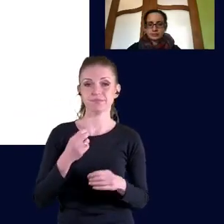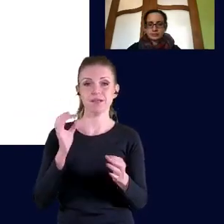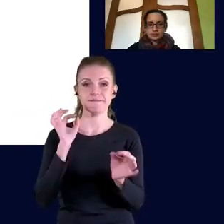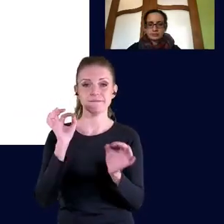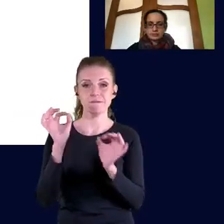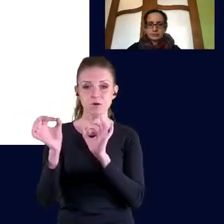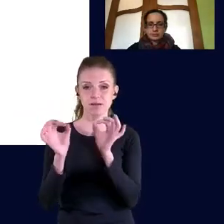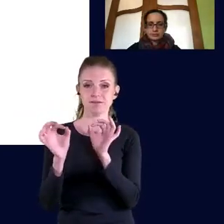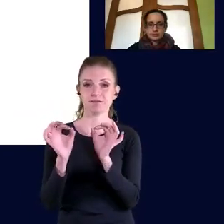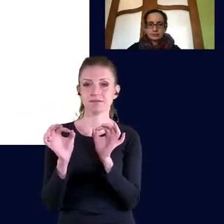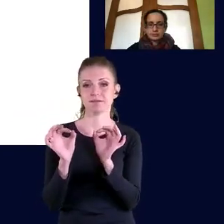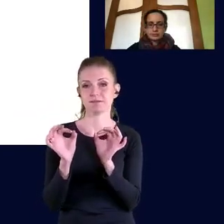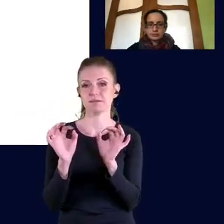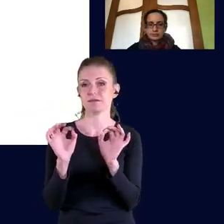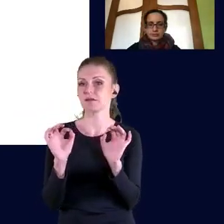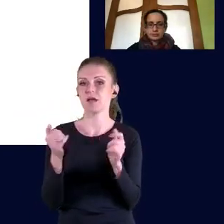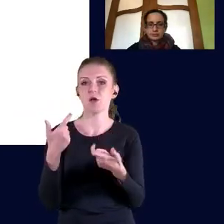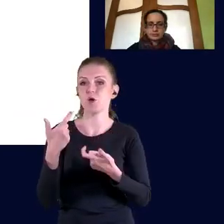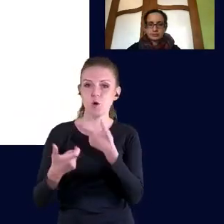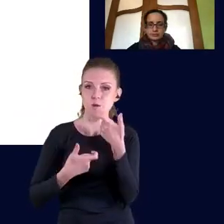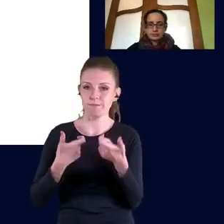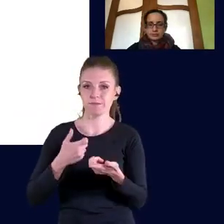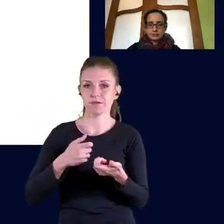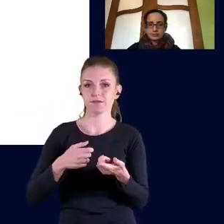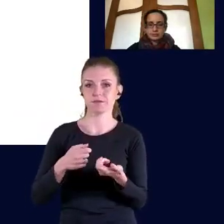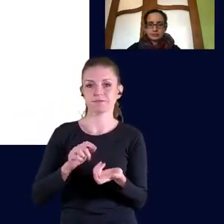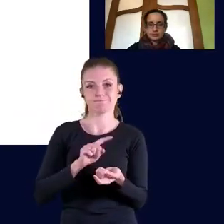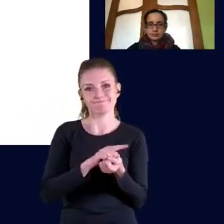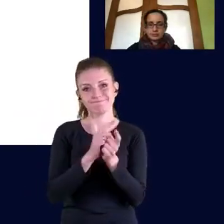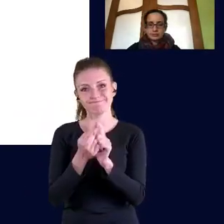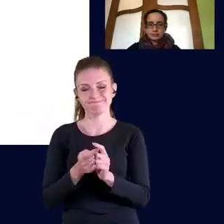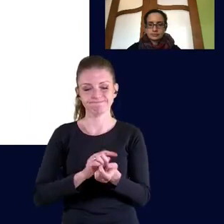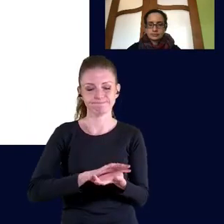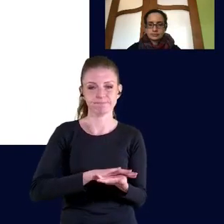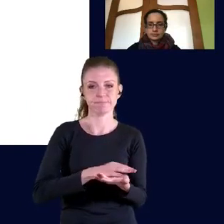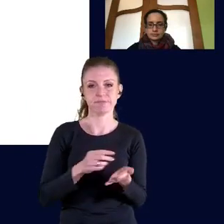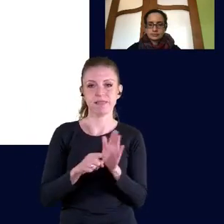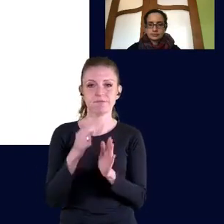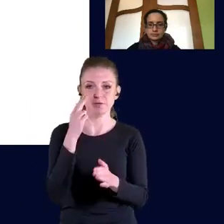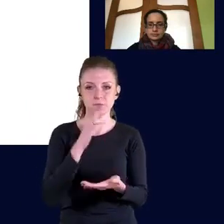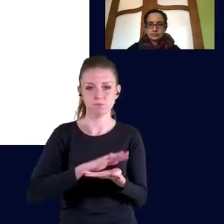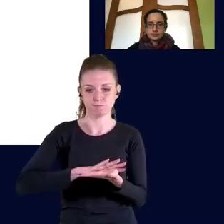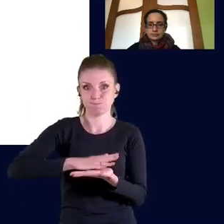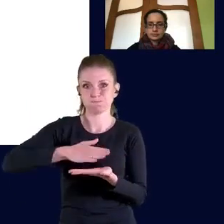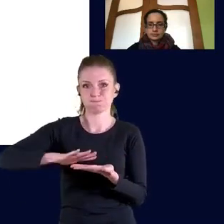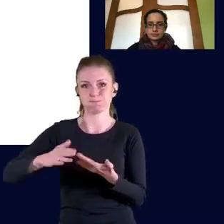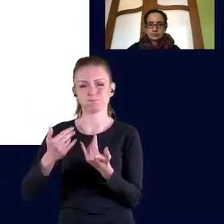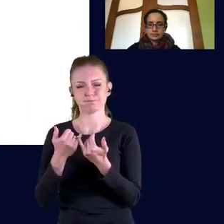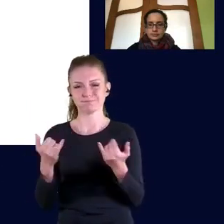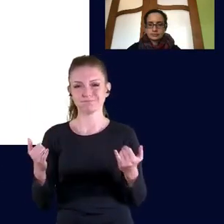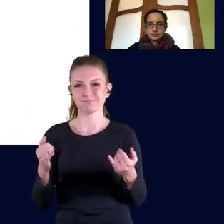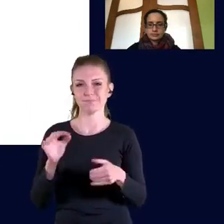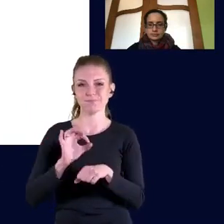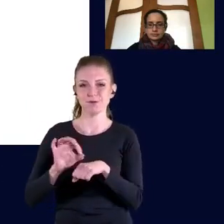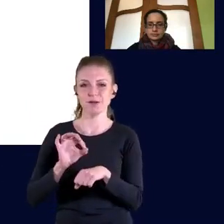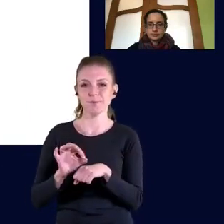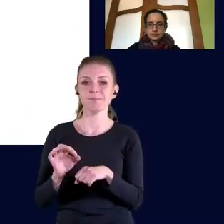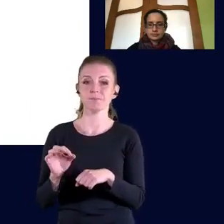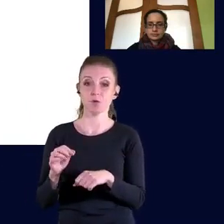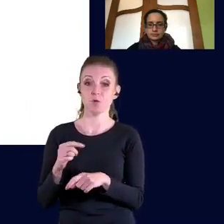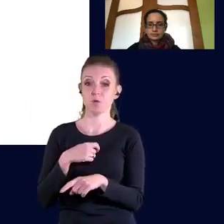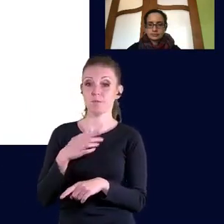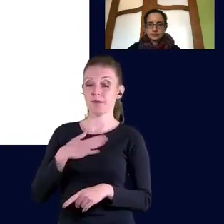adaptacja mi tego typu przygotowaliśmy tutaj zestaw